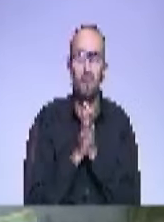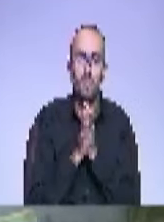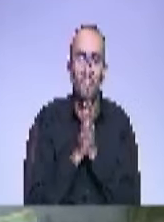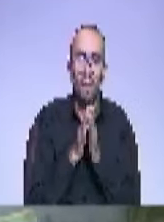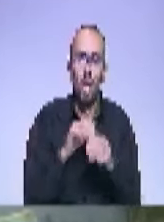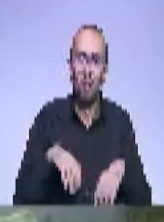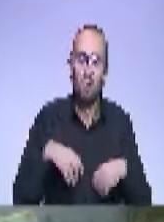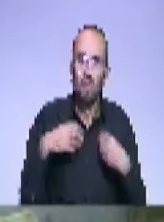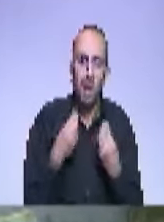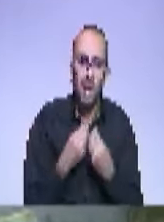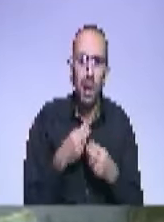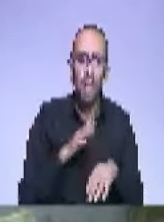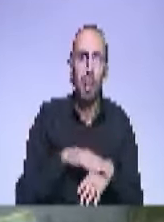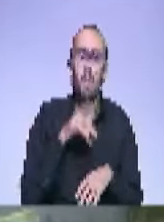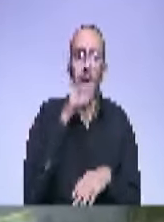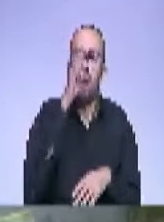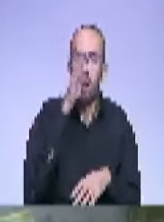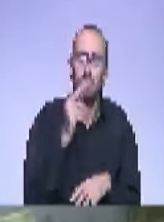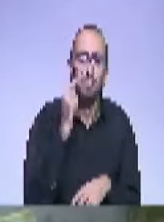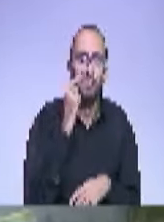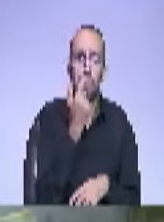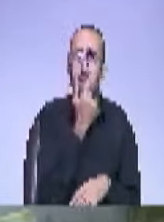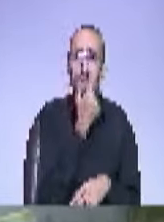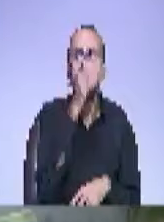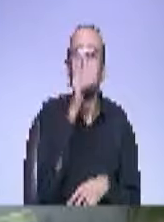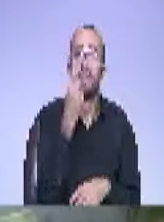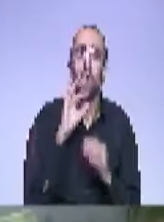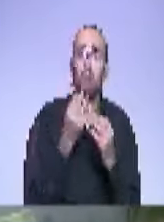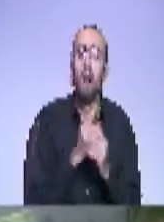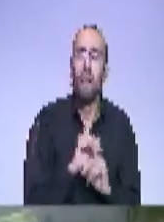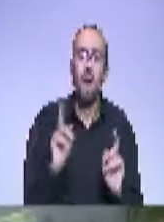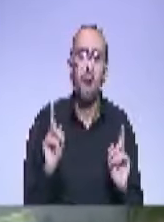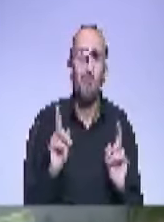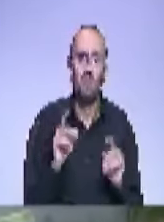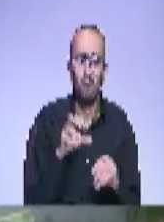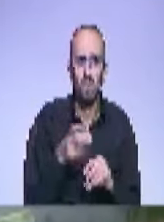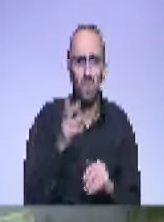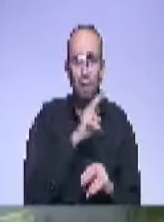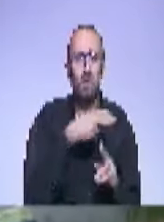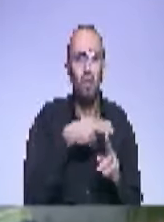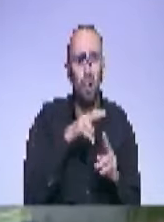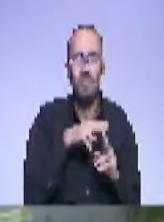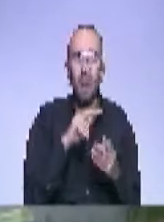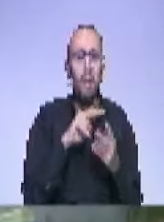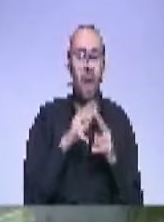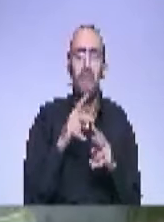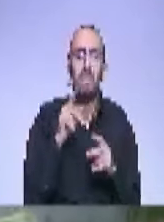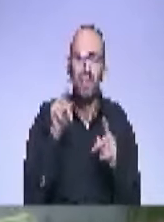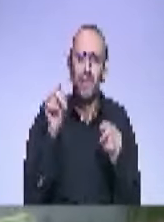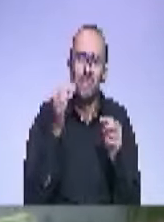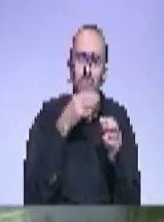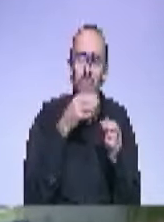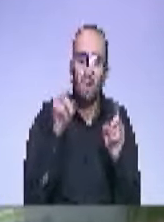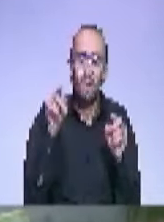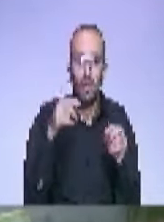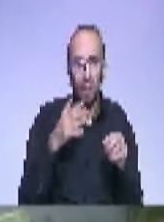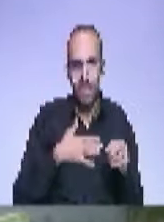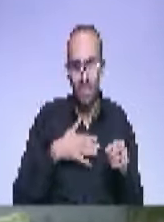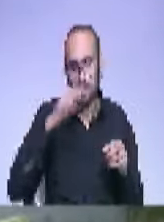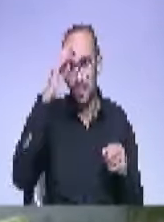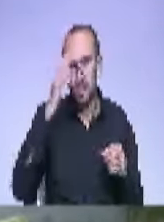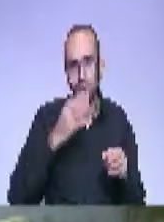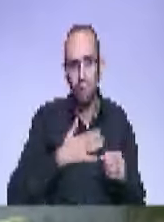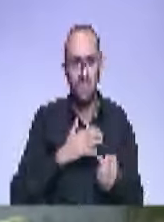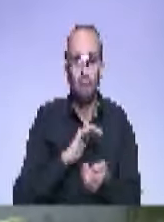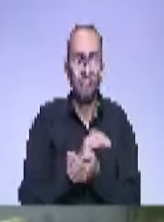له عايش معاك خدامه بس ليك انت، اخدمك انت، ويدور لها على سكن ولو مؤقت. يعني في حالات بنعملها يا نانسي. احنا كابرشيه